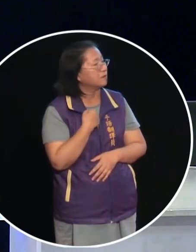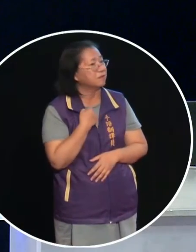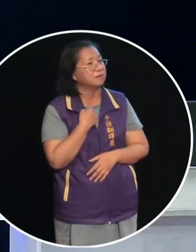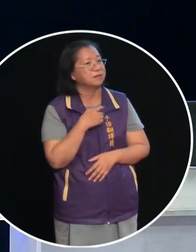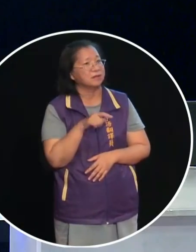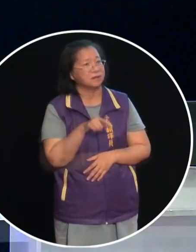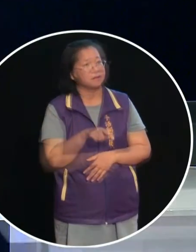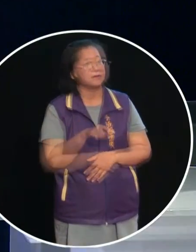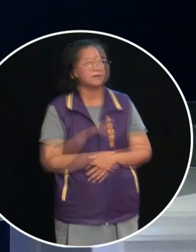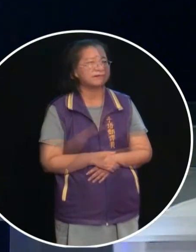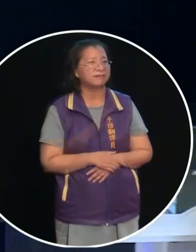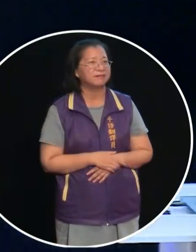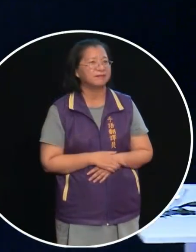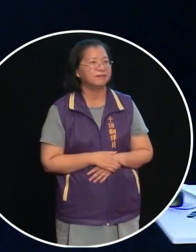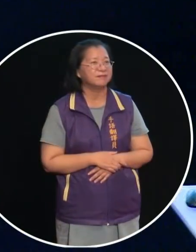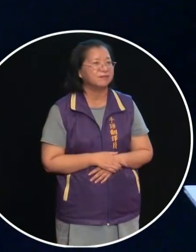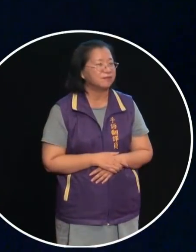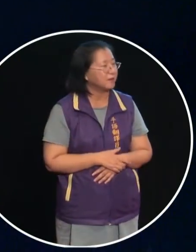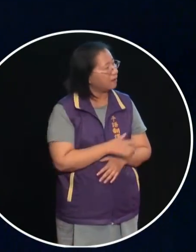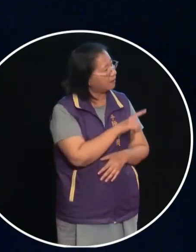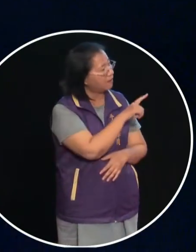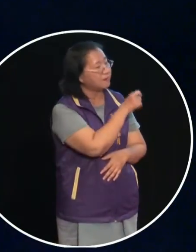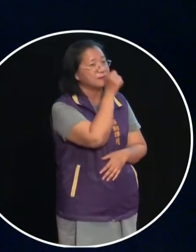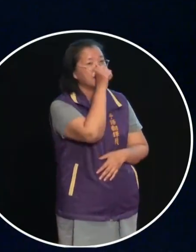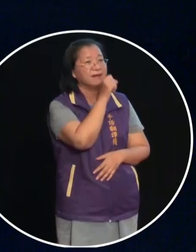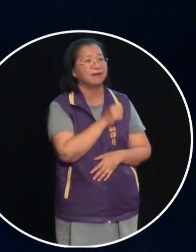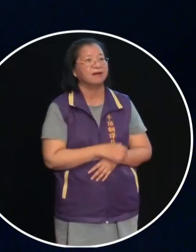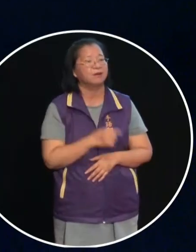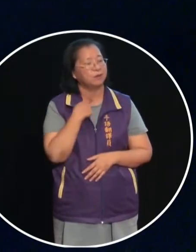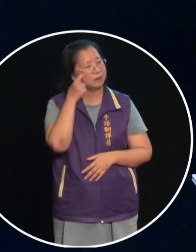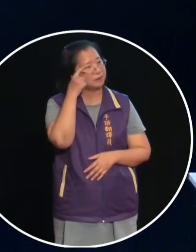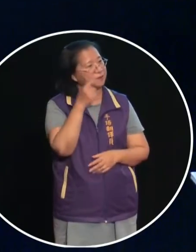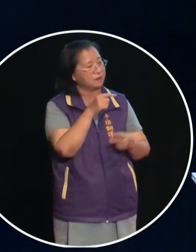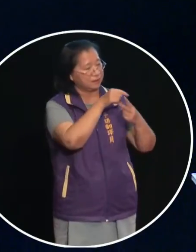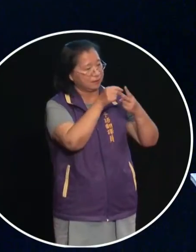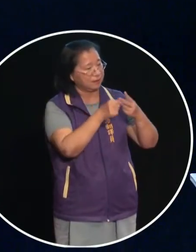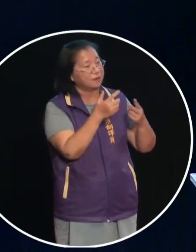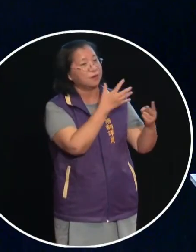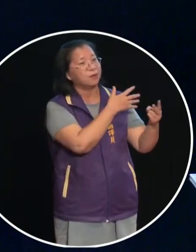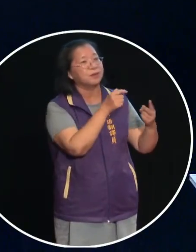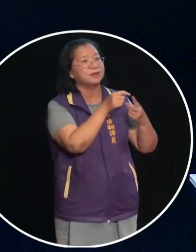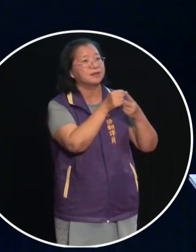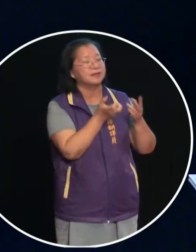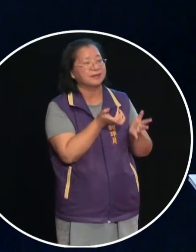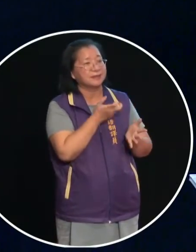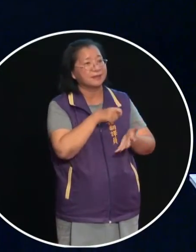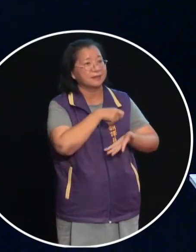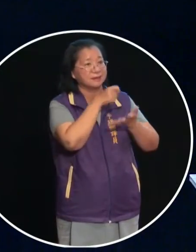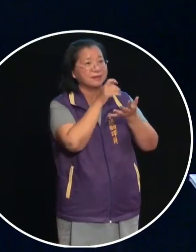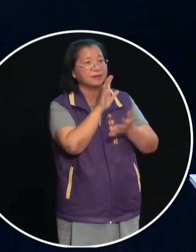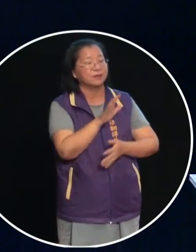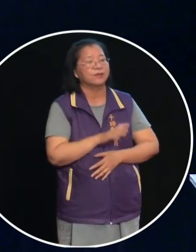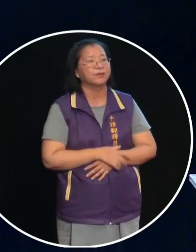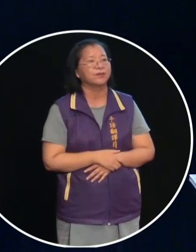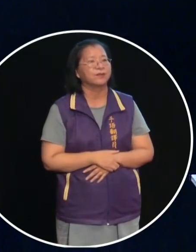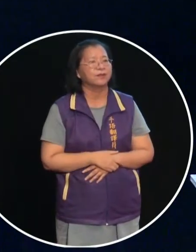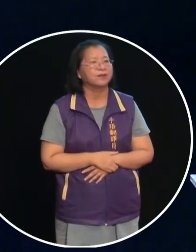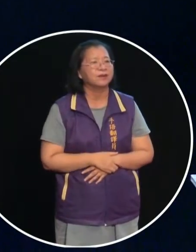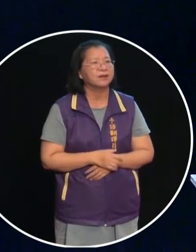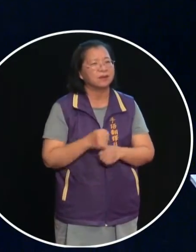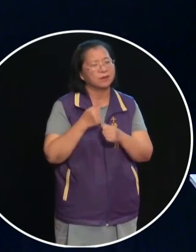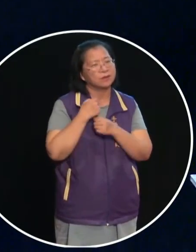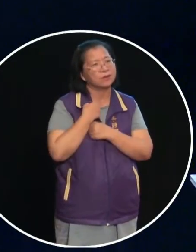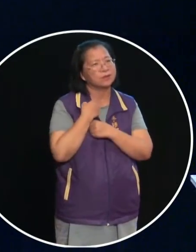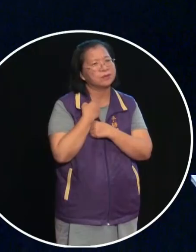吧。好，谢谢。 叶道老师你好，我有两个问题想要跟您提问。一个就是刚您提到的，就是这一次